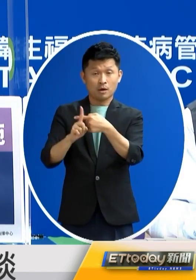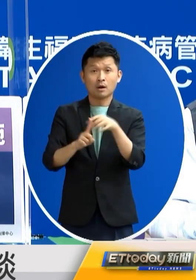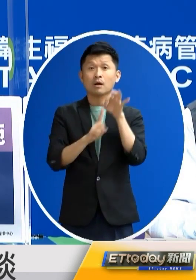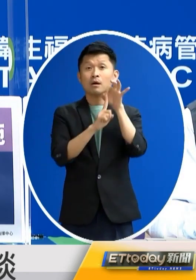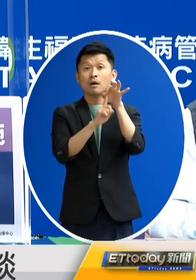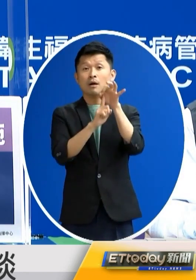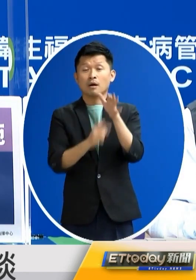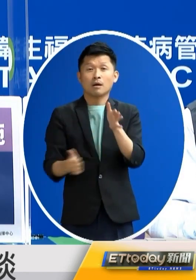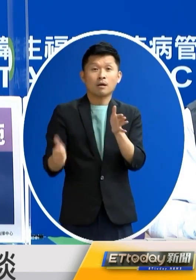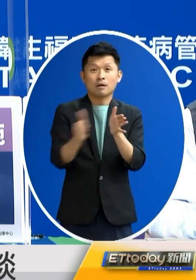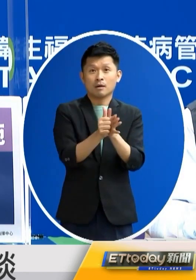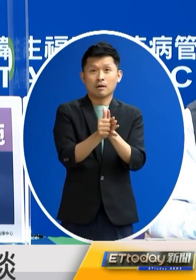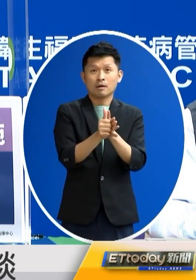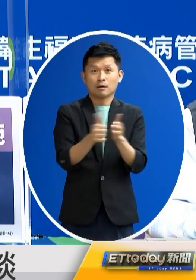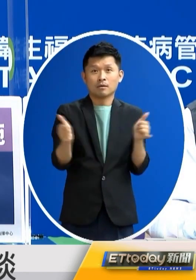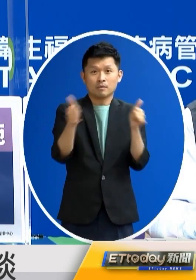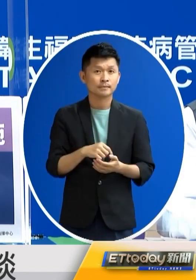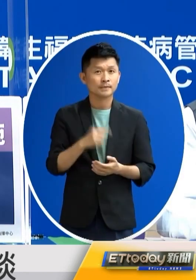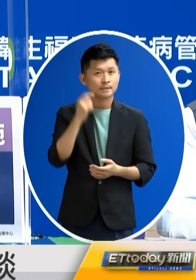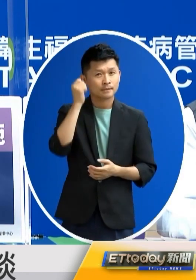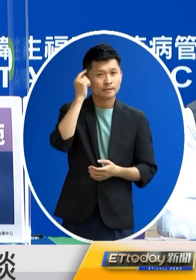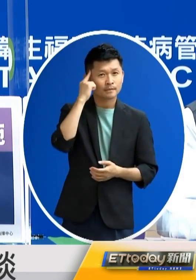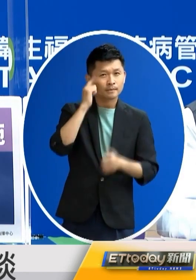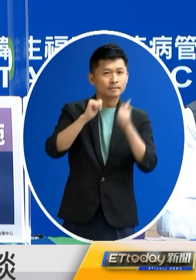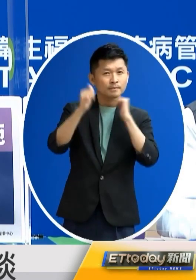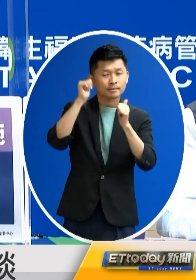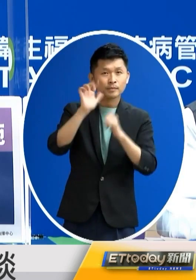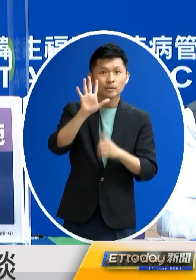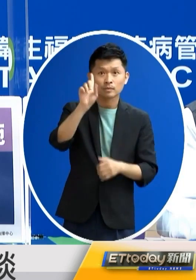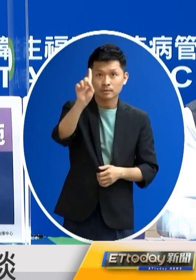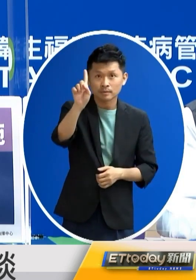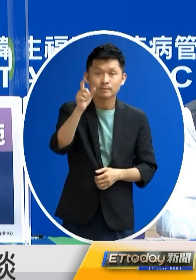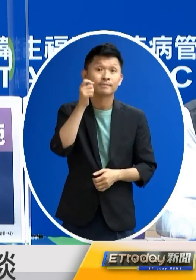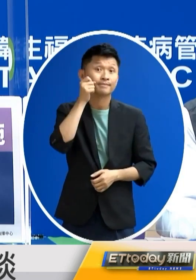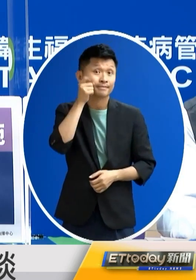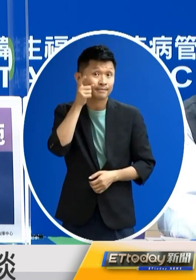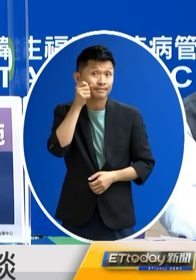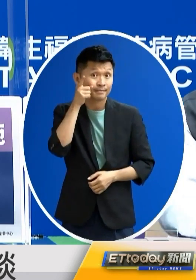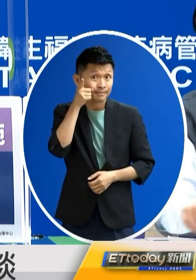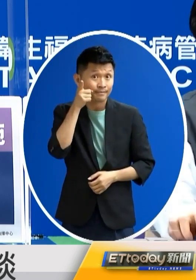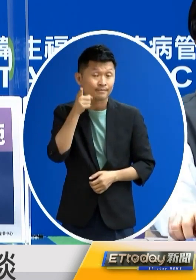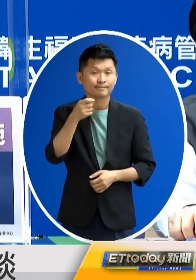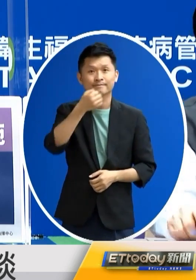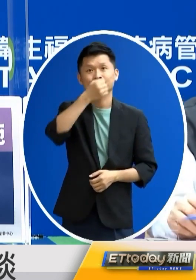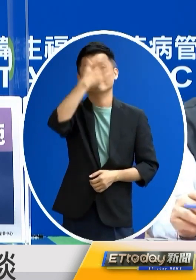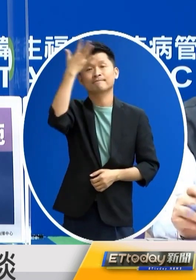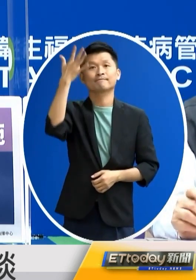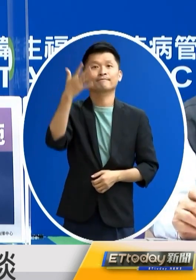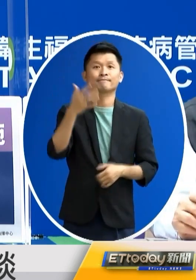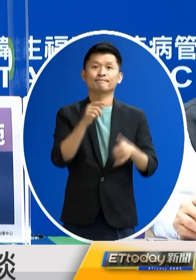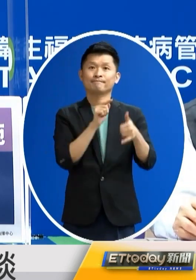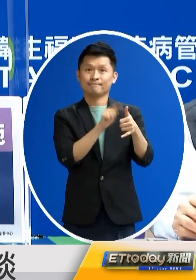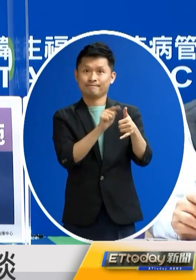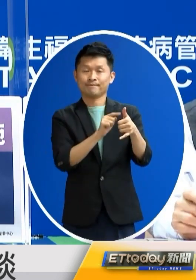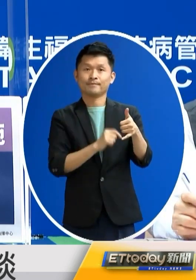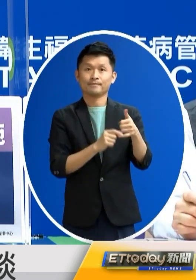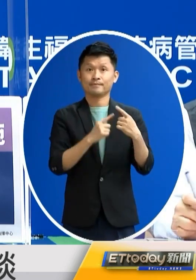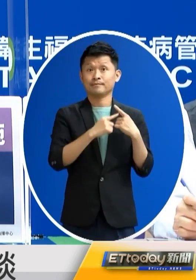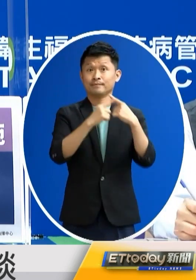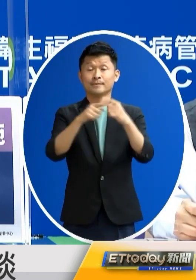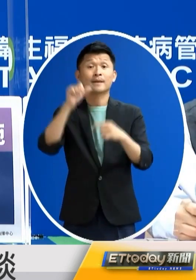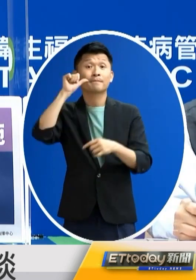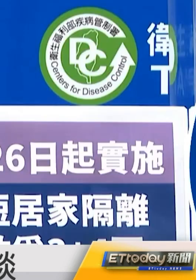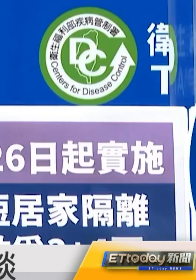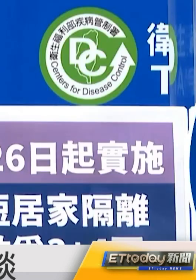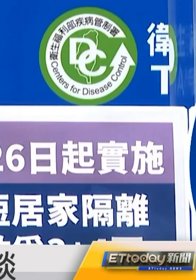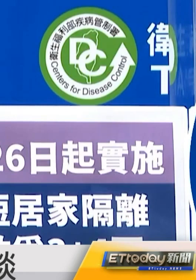候，他们有足迹的重叠。有一位台南的年轻朋友到苗栗吃